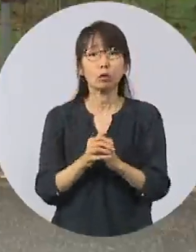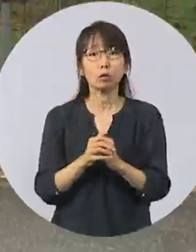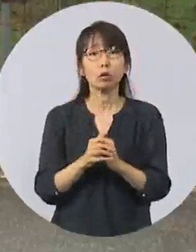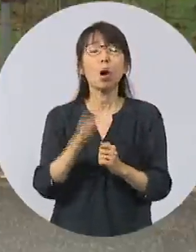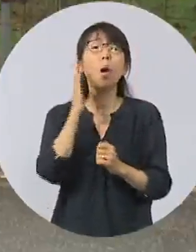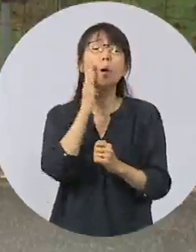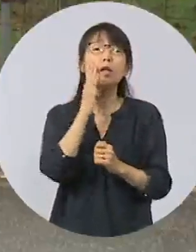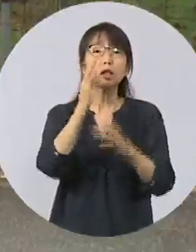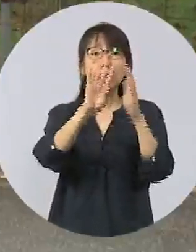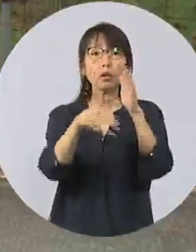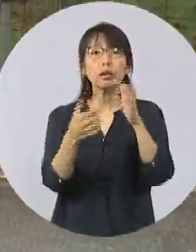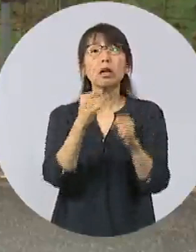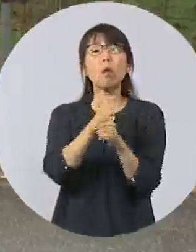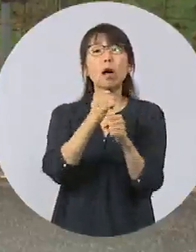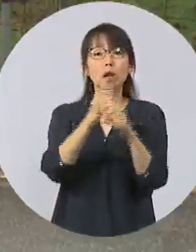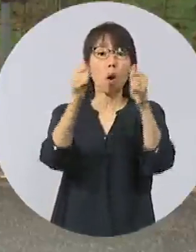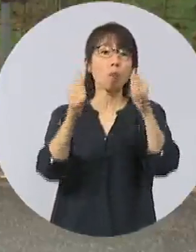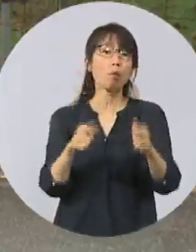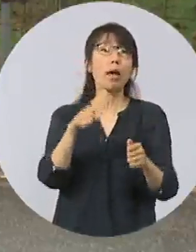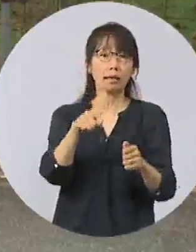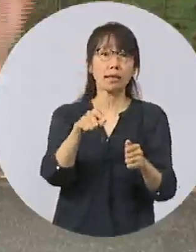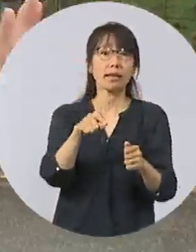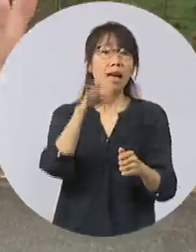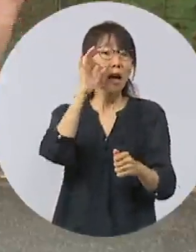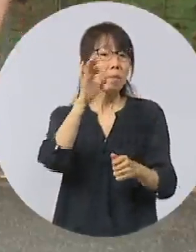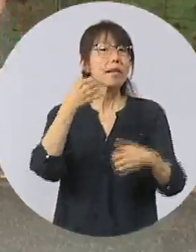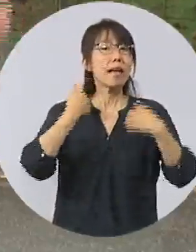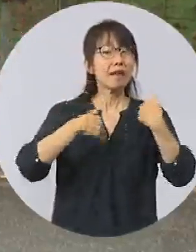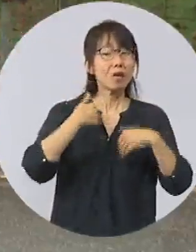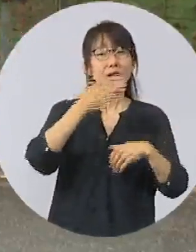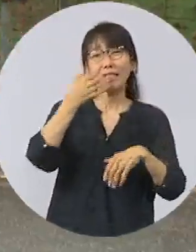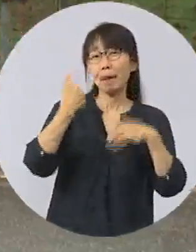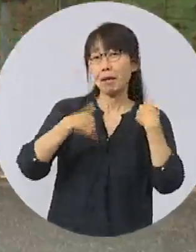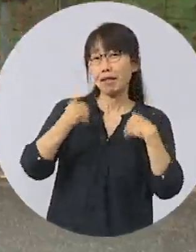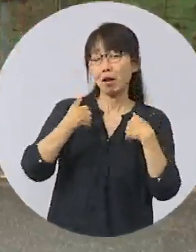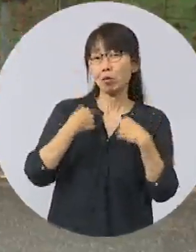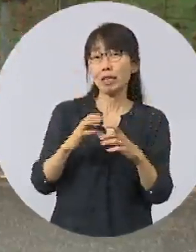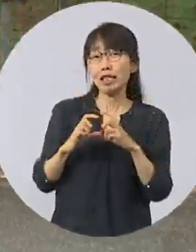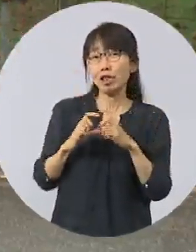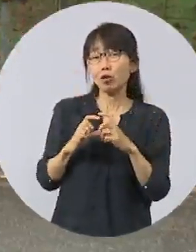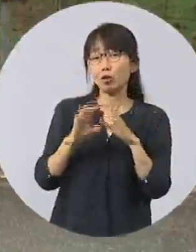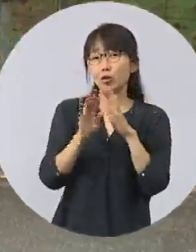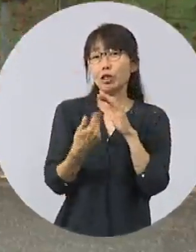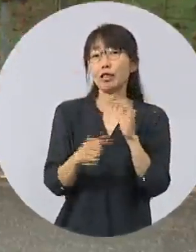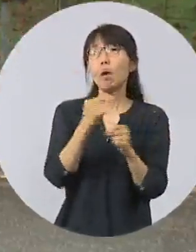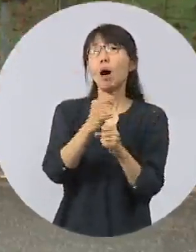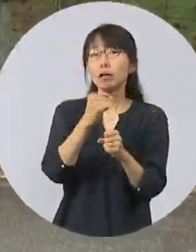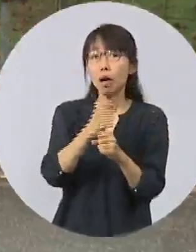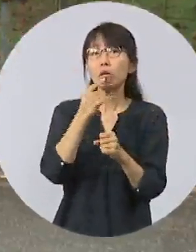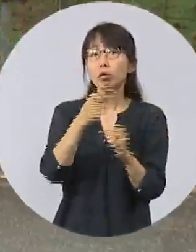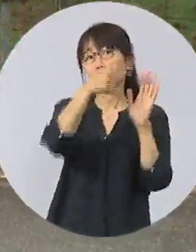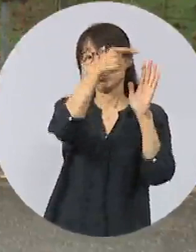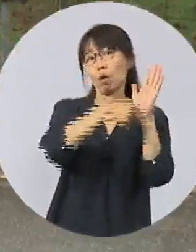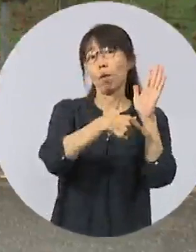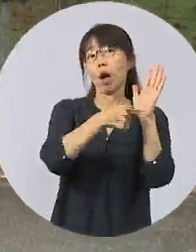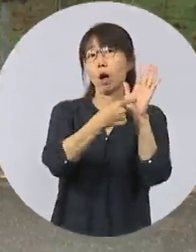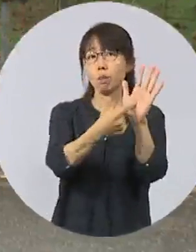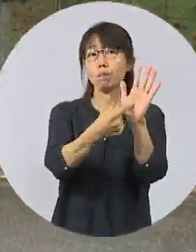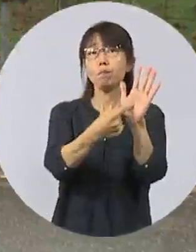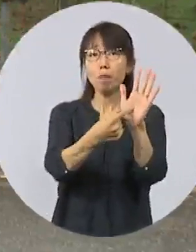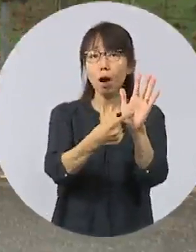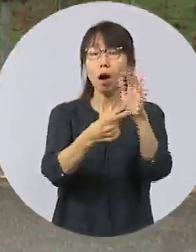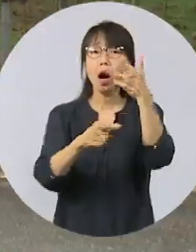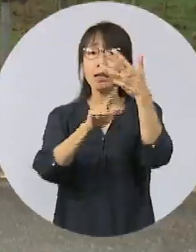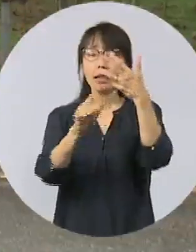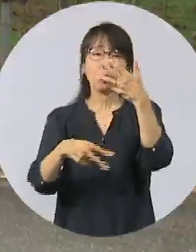ームページは、見て楽しい、食べて楽しい、キュンとする藤沢さんとキャッチコピーとしまして、8月2